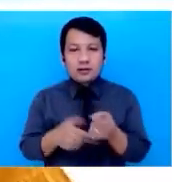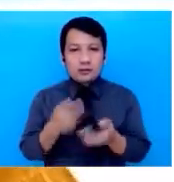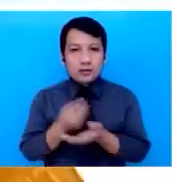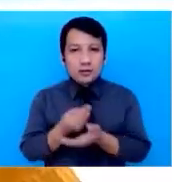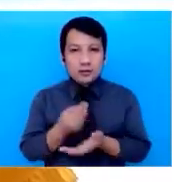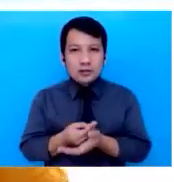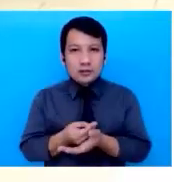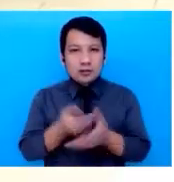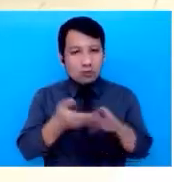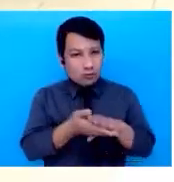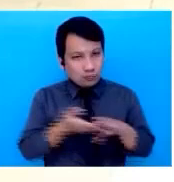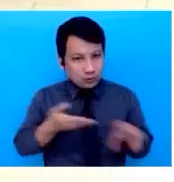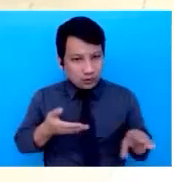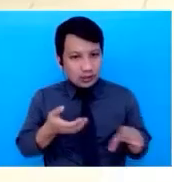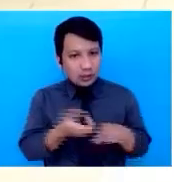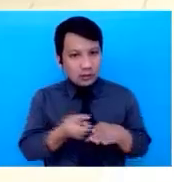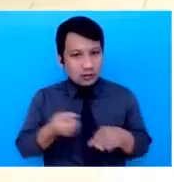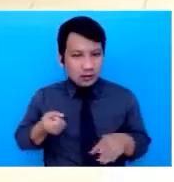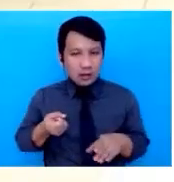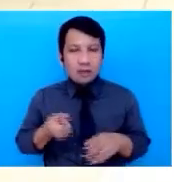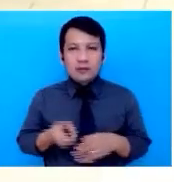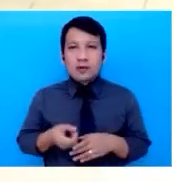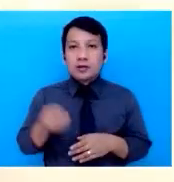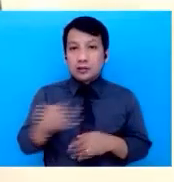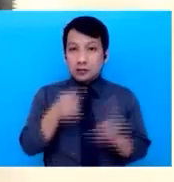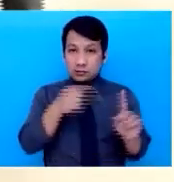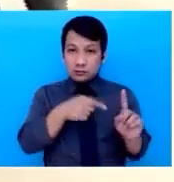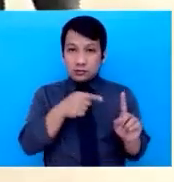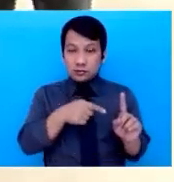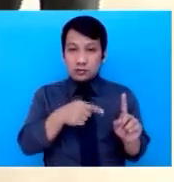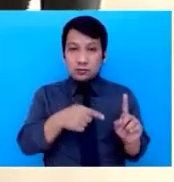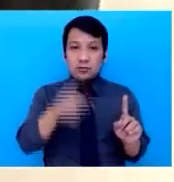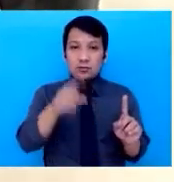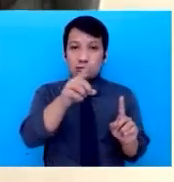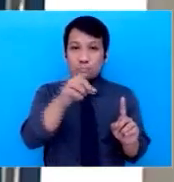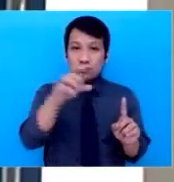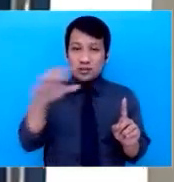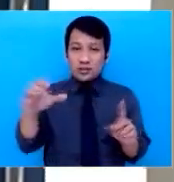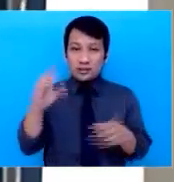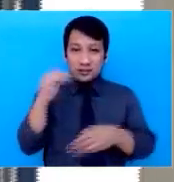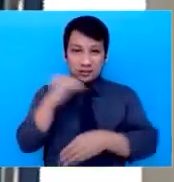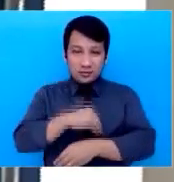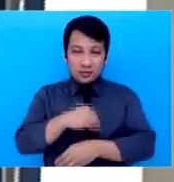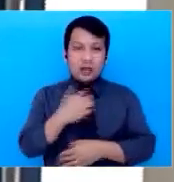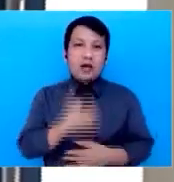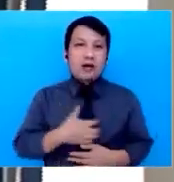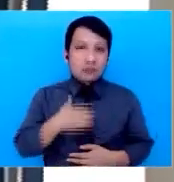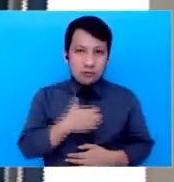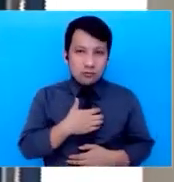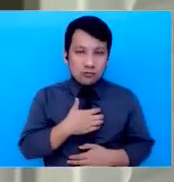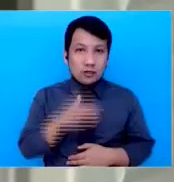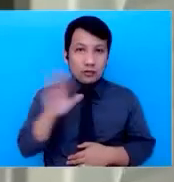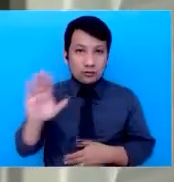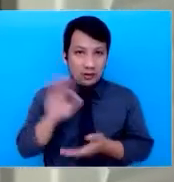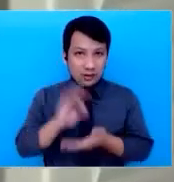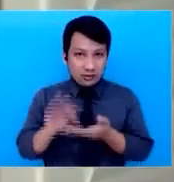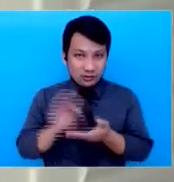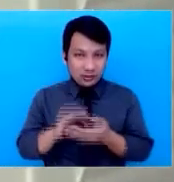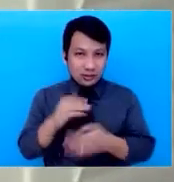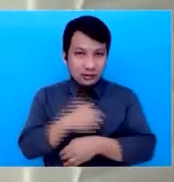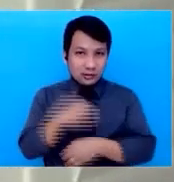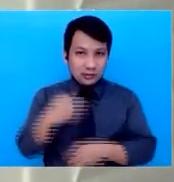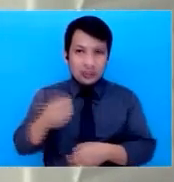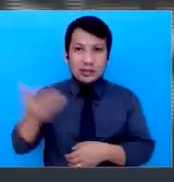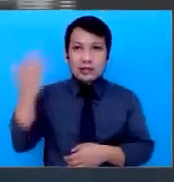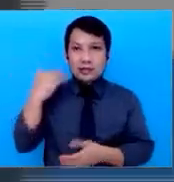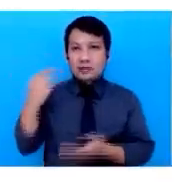ko na. Isa lang si Eugenio sa mahigit 100 depositor na nagrereklamong na-hack ang kanilang account simula pa noong nakaraang